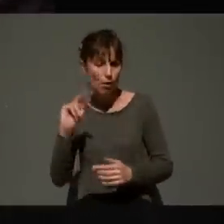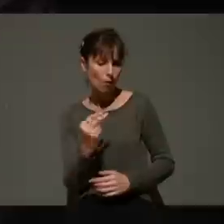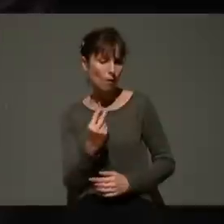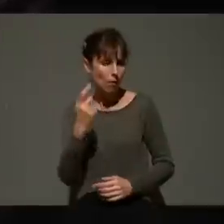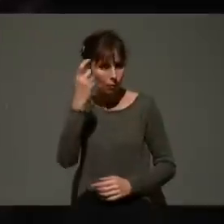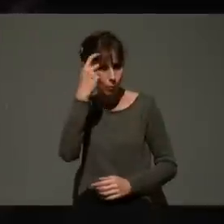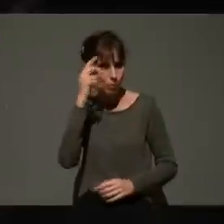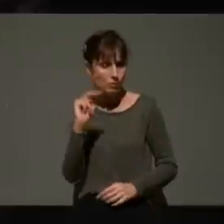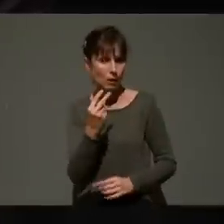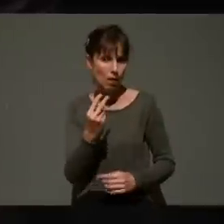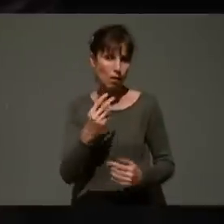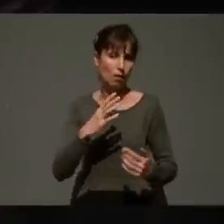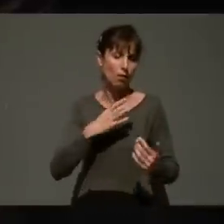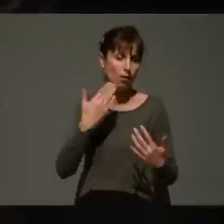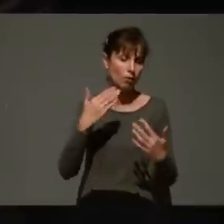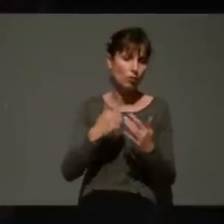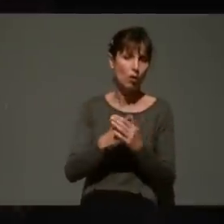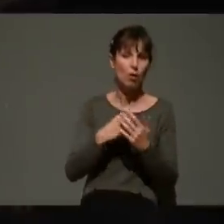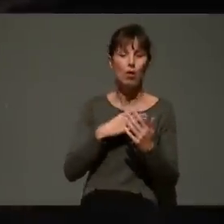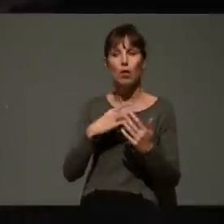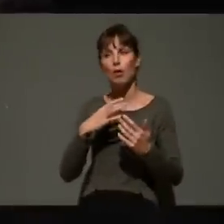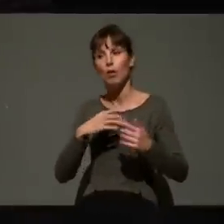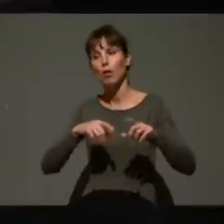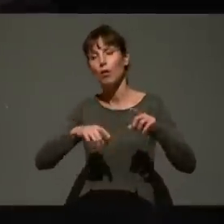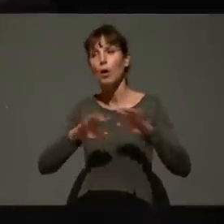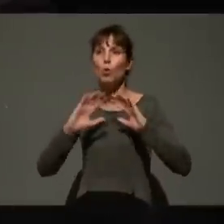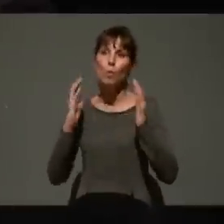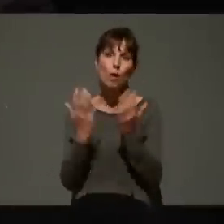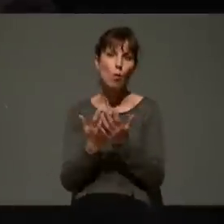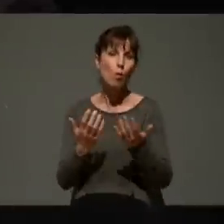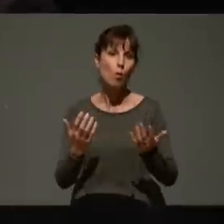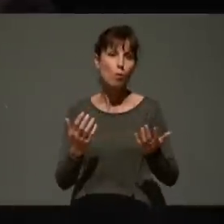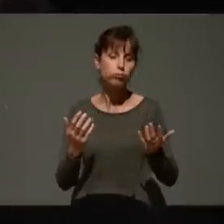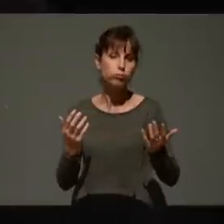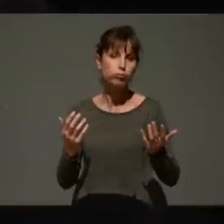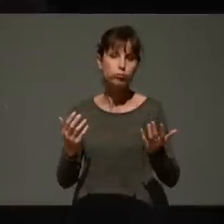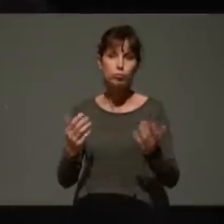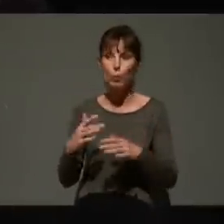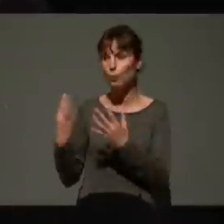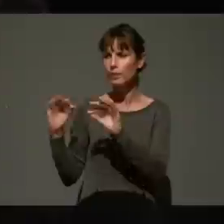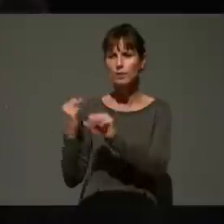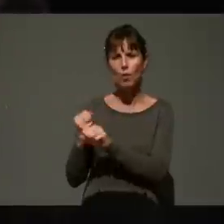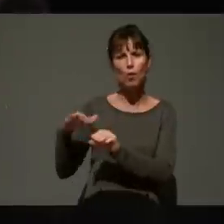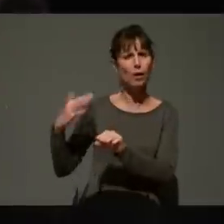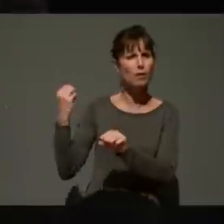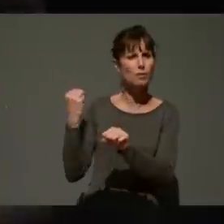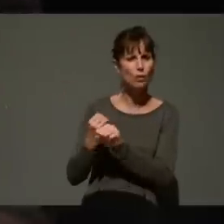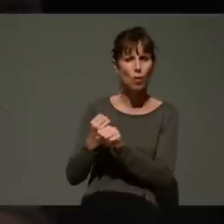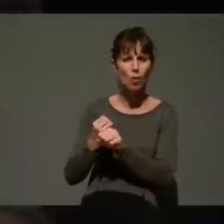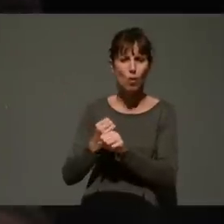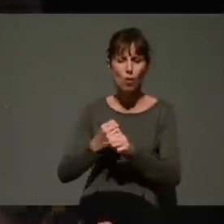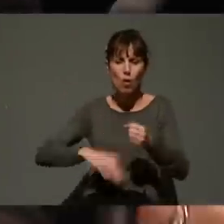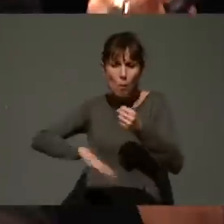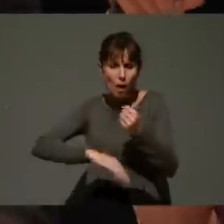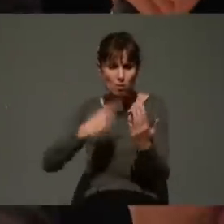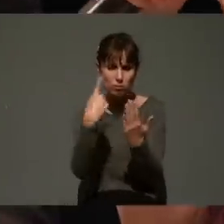va peut-être pouvoir jouer pour certains sur tel ou tel paramètre. Mais globalement, depuis une dizaine ou une quinzaine d'années, les grands principes, on les